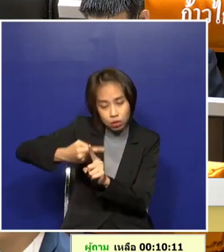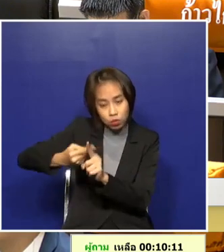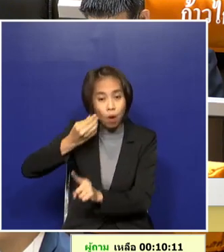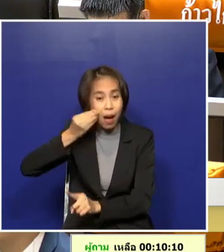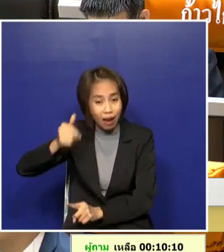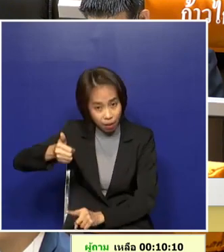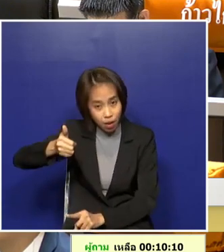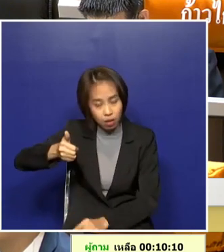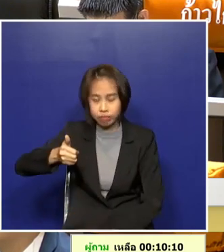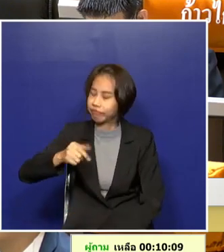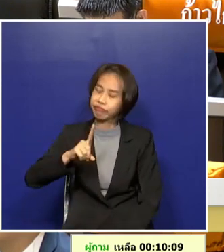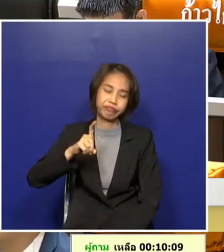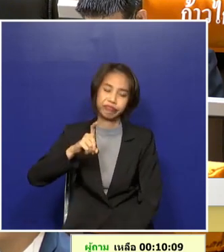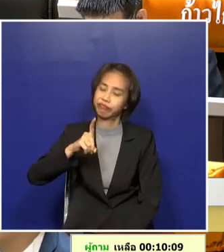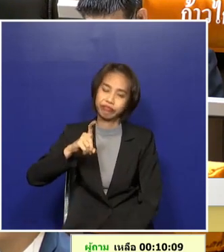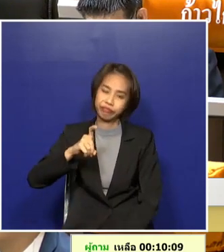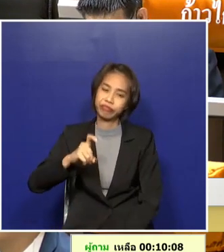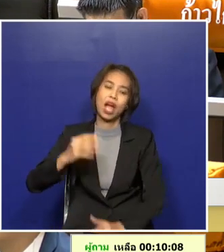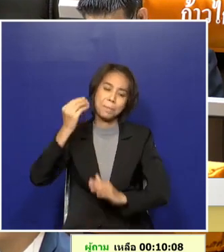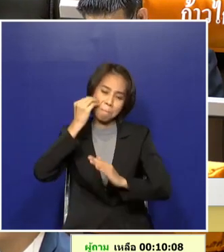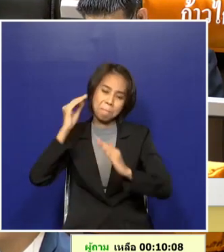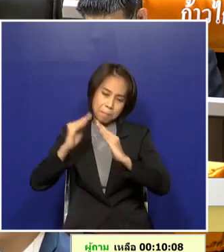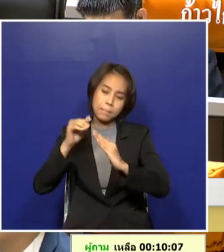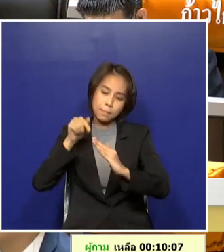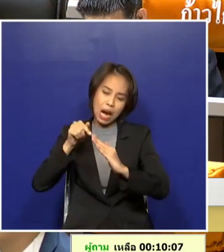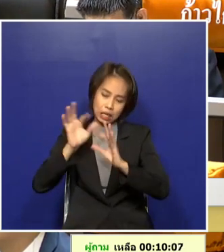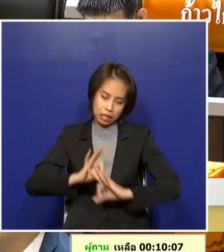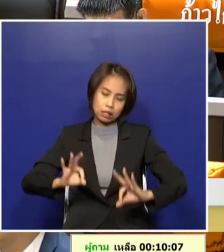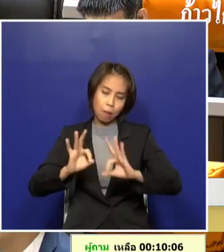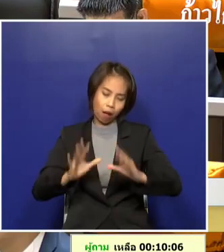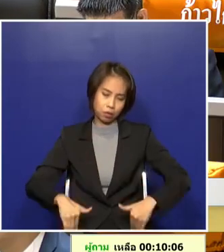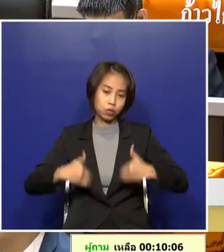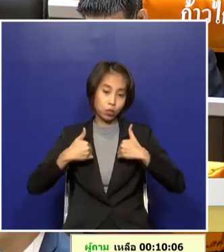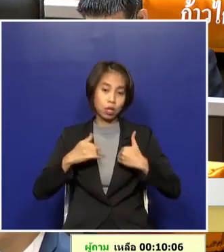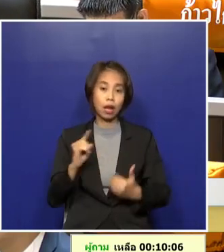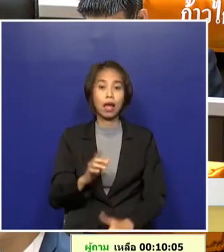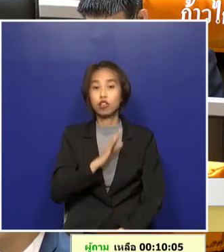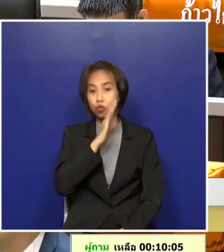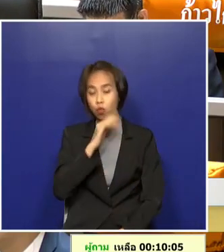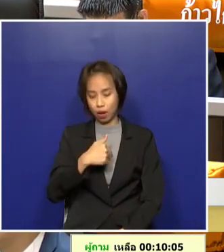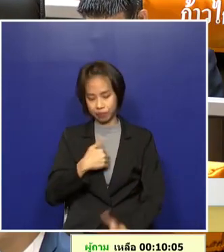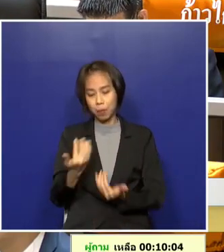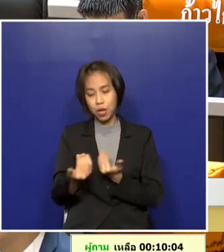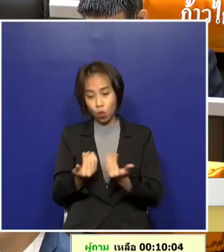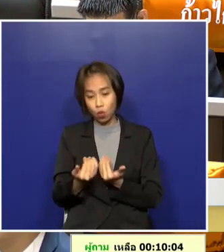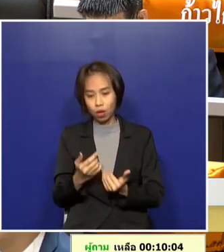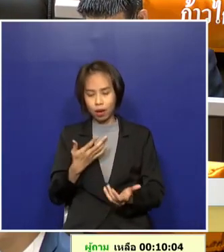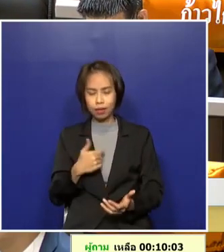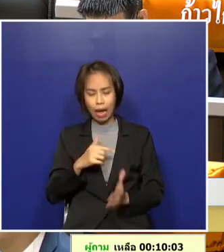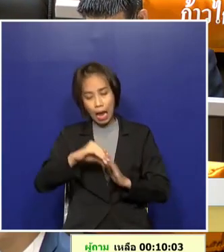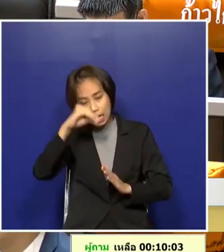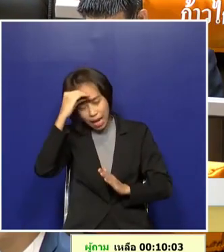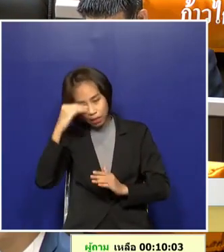านเนี่ยเป็นส่วนสำคัญในการใช้ชีวิตนะครับผมถามนะครับเขามีลูกเนี่ยจ่ายค่าเทอมได้ไหมไม่ได้เ